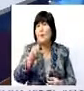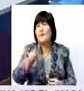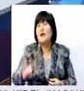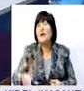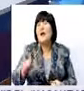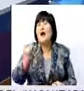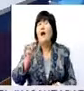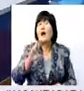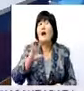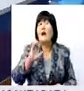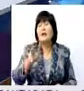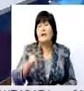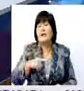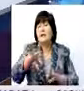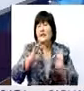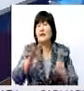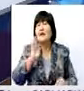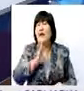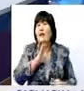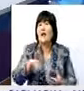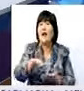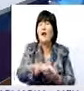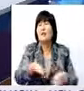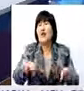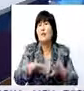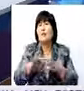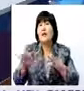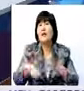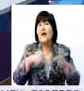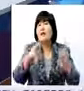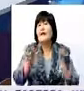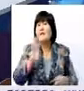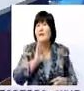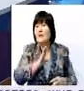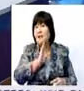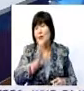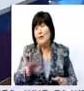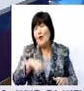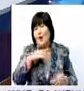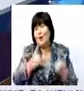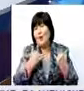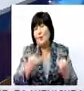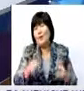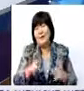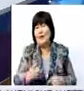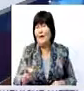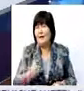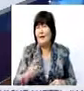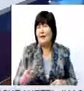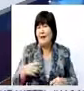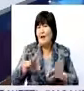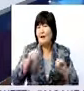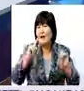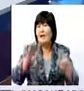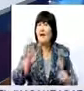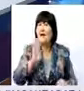альянс қауымдастығы және іскер әйелдер ассоциациясының бірлескен шарасында нәзік жандарға құрмет көрсетілді. Даналығымен дараланып, іскерлігімен